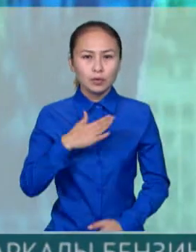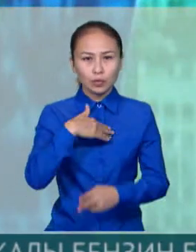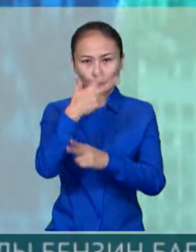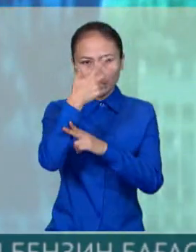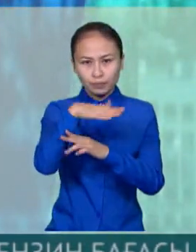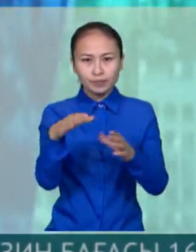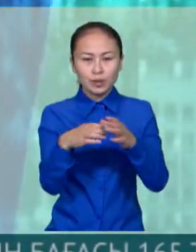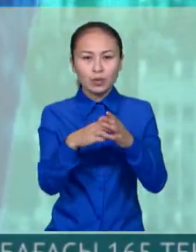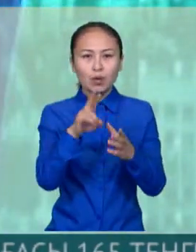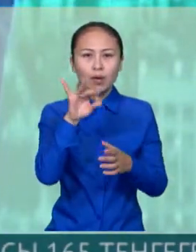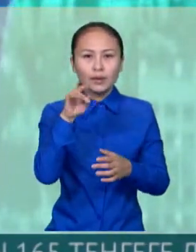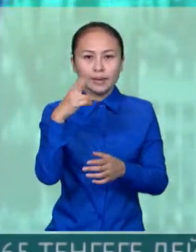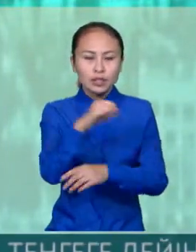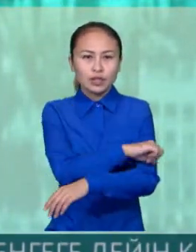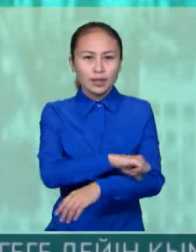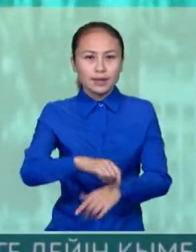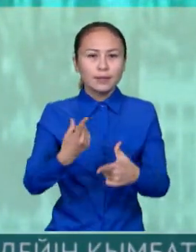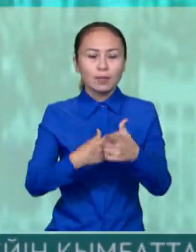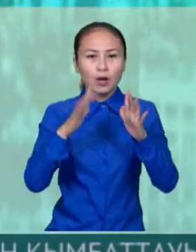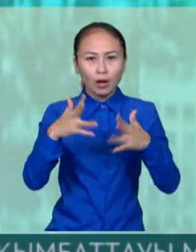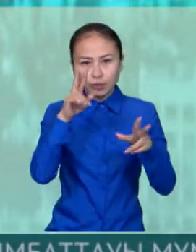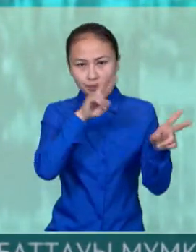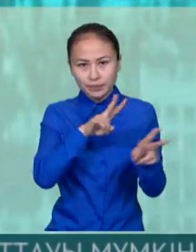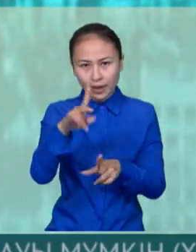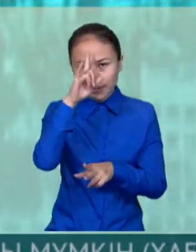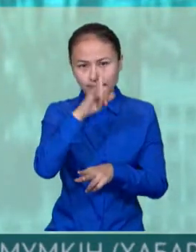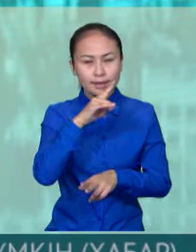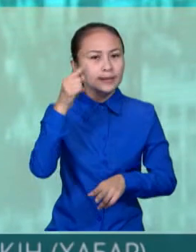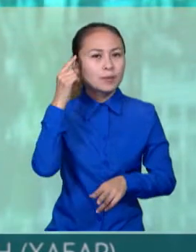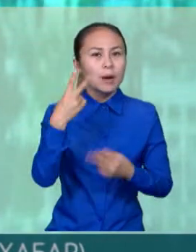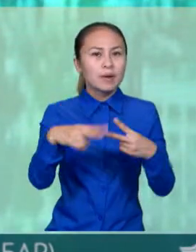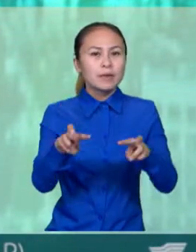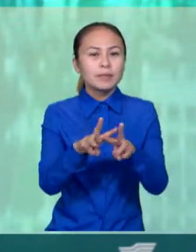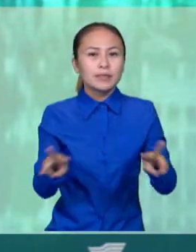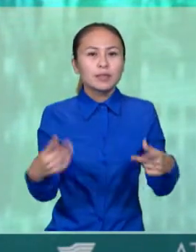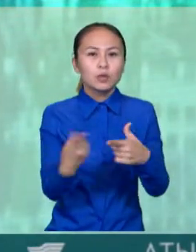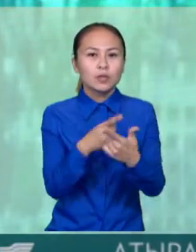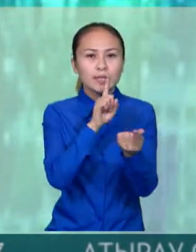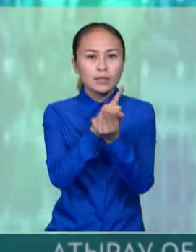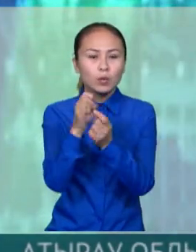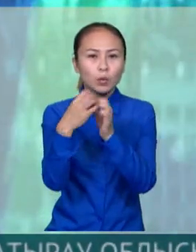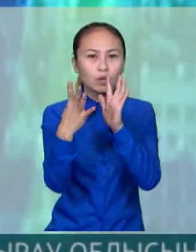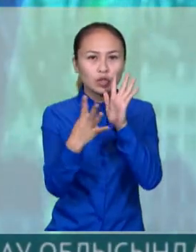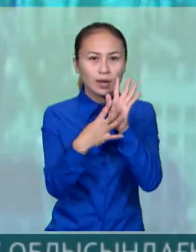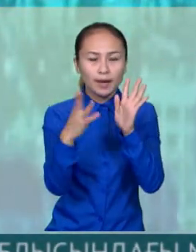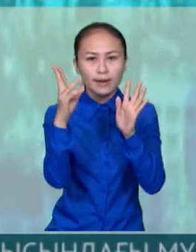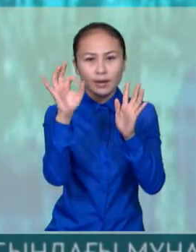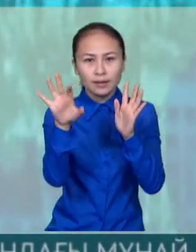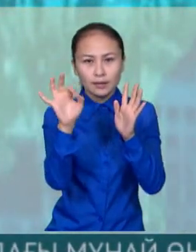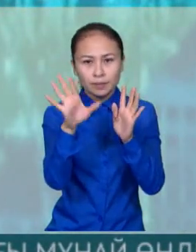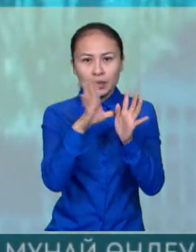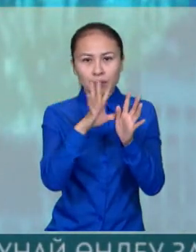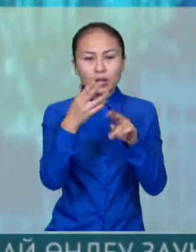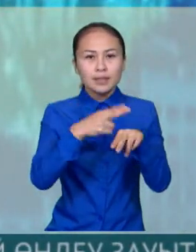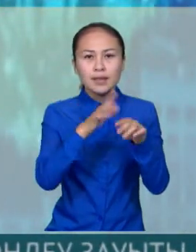Біздің түсіру тобымыз Қордай шекара бекетіндегі жағдайды бақылауда. Қазақстан-Қырғызстан премьер-министрлерінің кездесуінен кейін 19 қазан күні